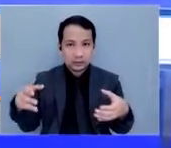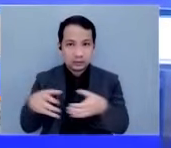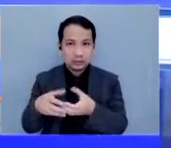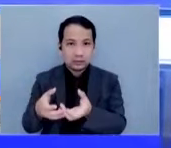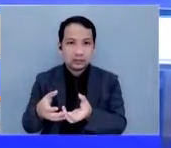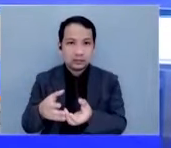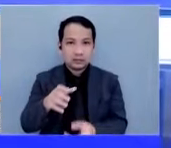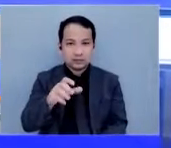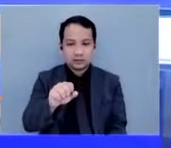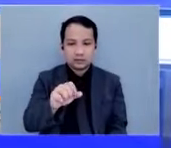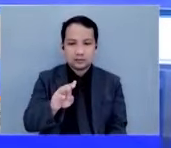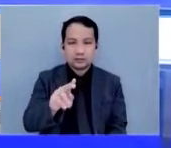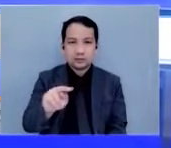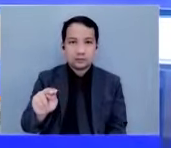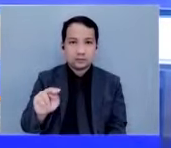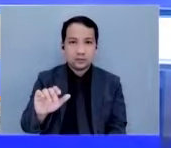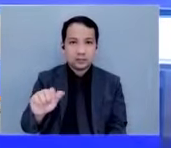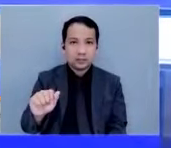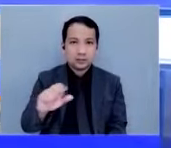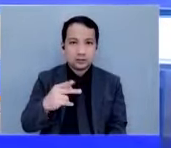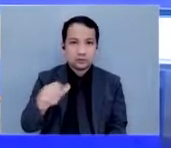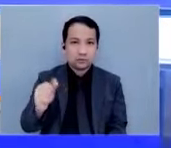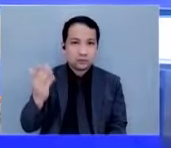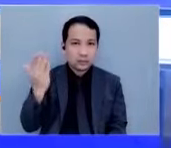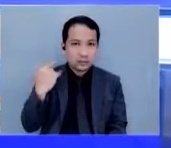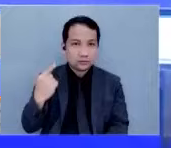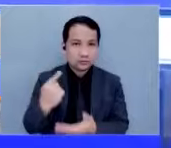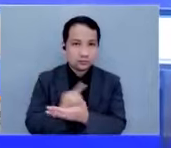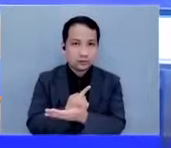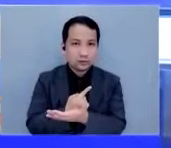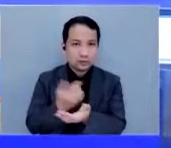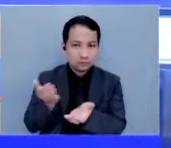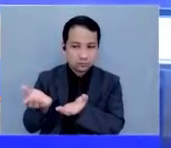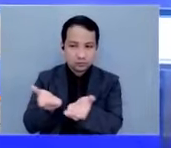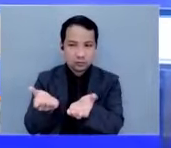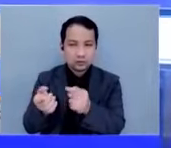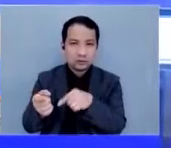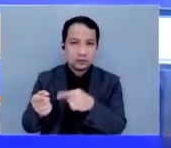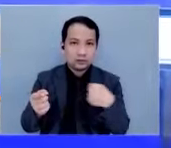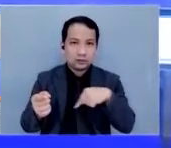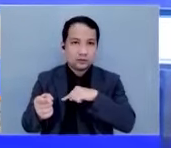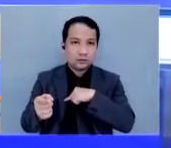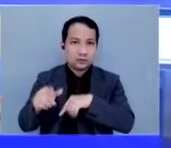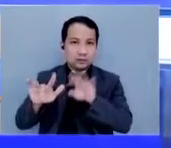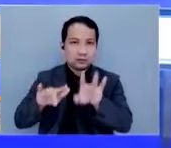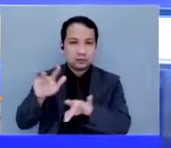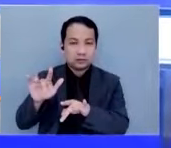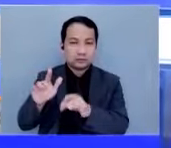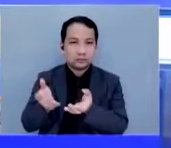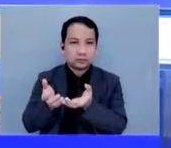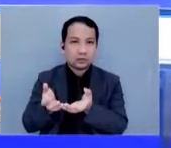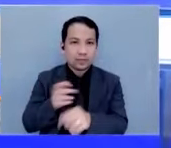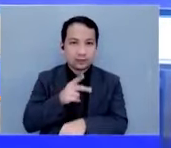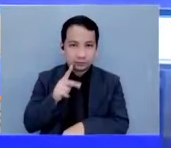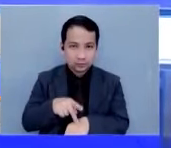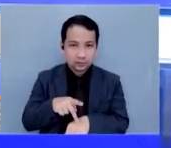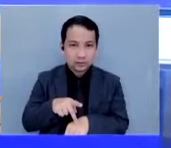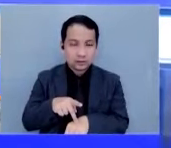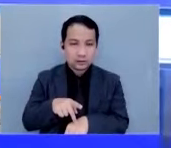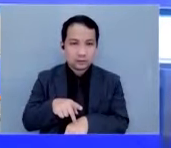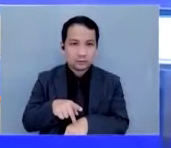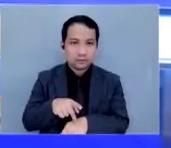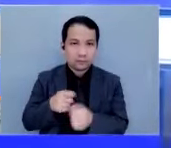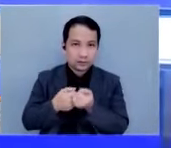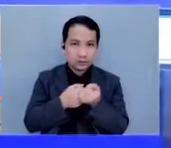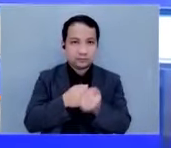Shoal nitong nakarang linggo. Ang mga barkong ito raw ang ilan sa mga nanghaharas sa mga barko ng Pilipinas sa resupply mission